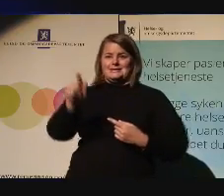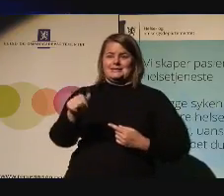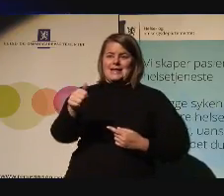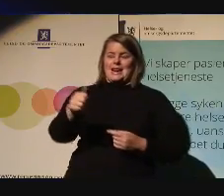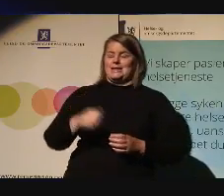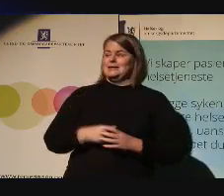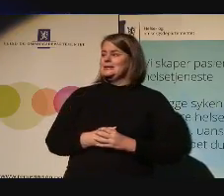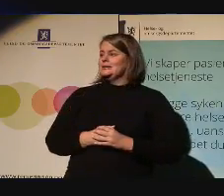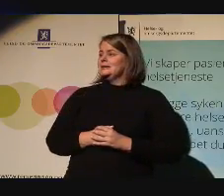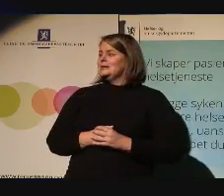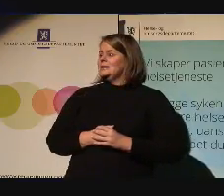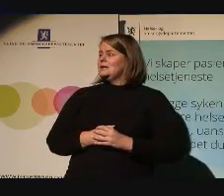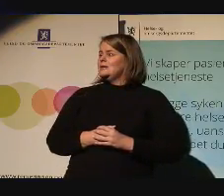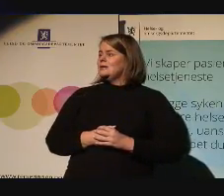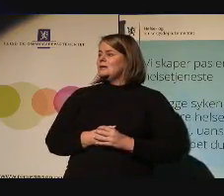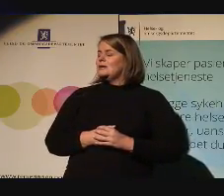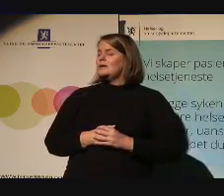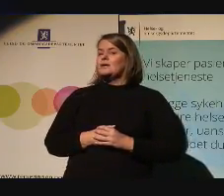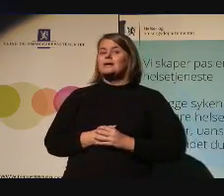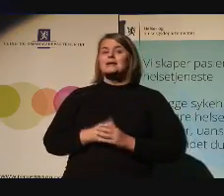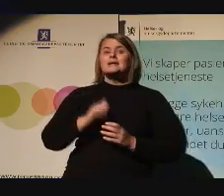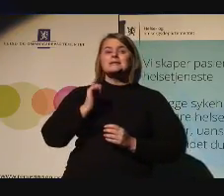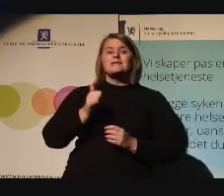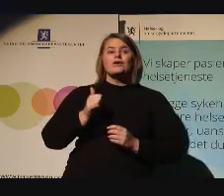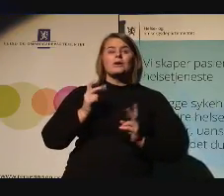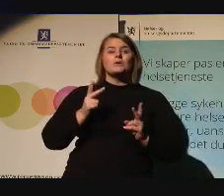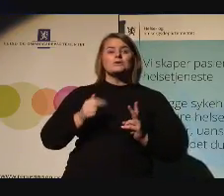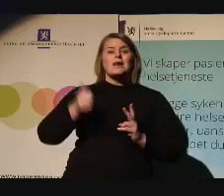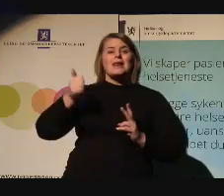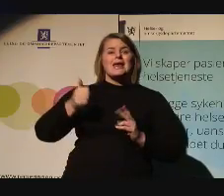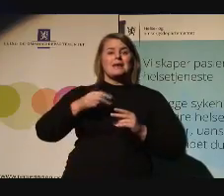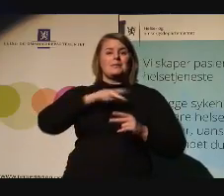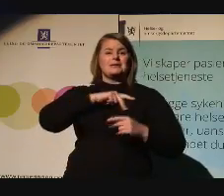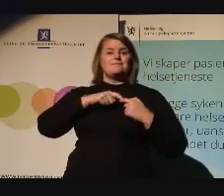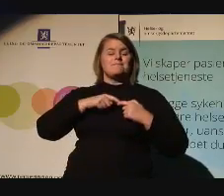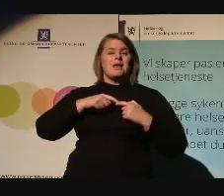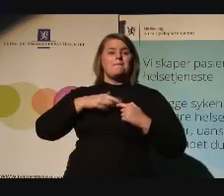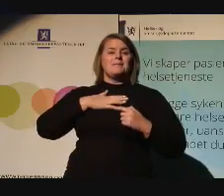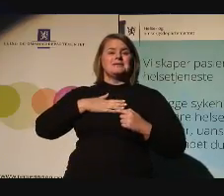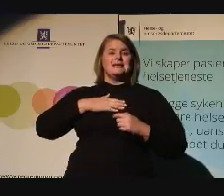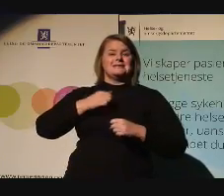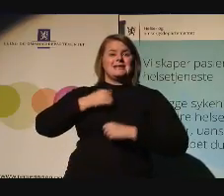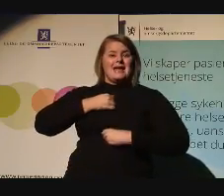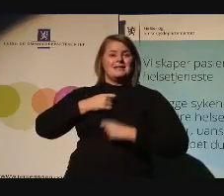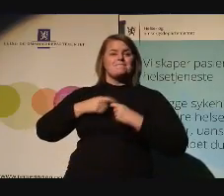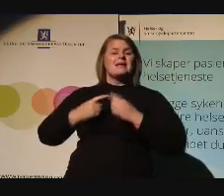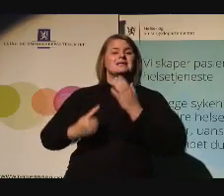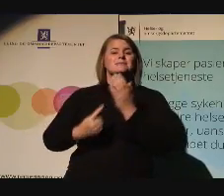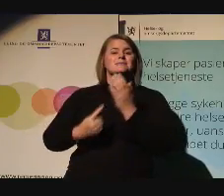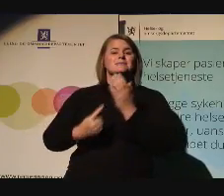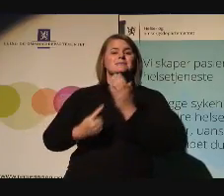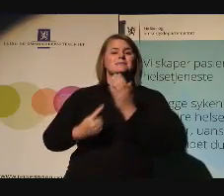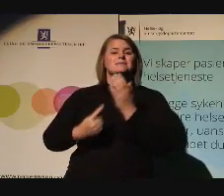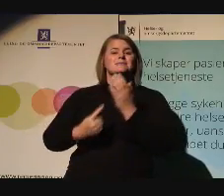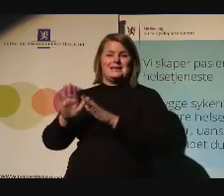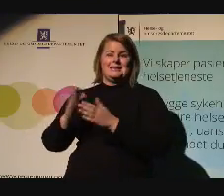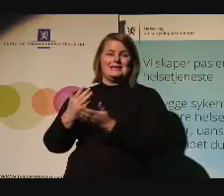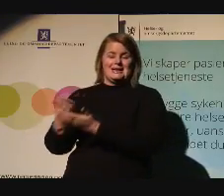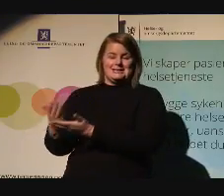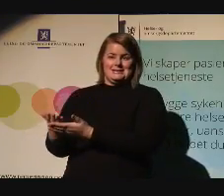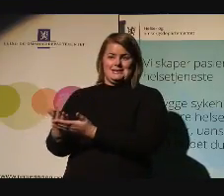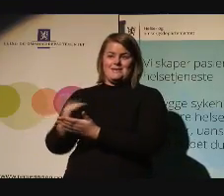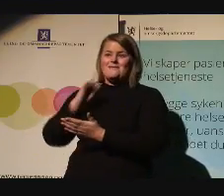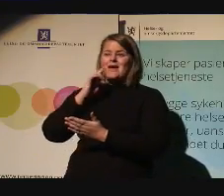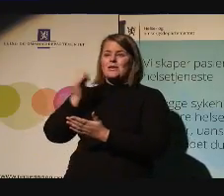Fordi det også selvfølgelig en lederpris for pasientsikkerhet I spesialisthelsetjenesten. Hvert år